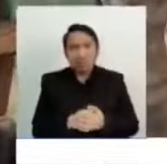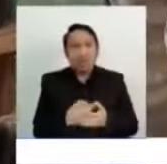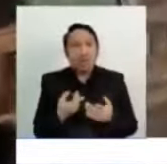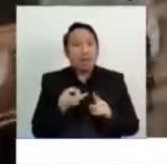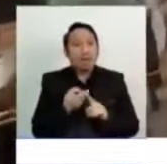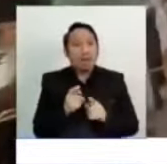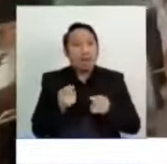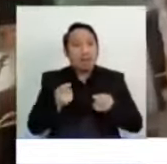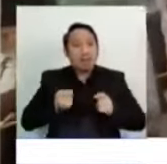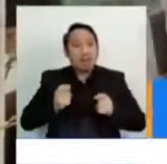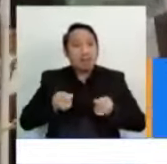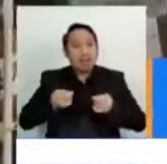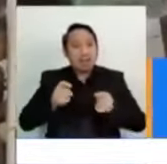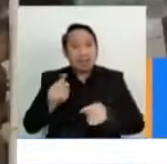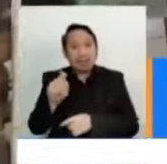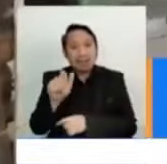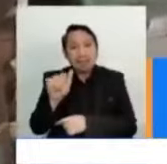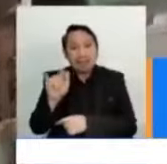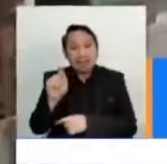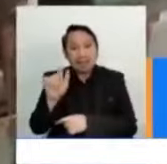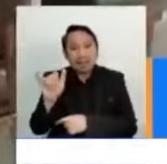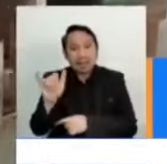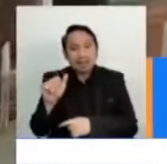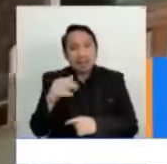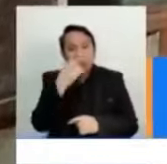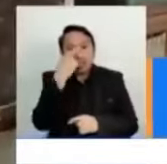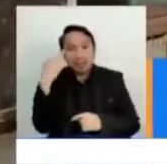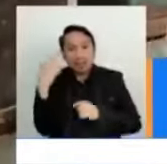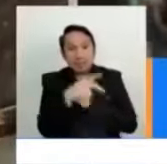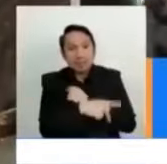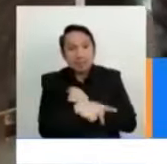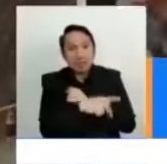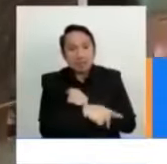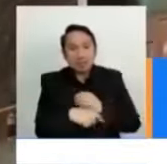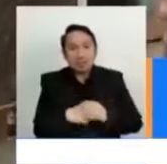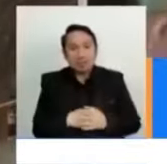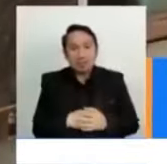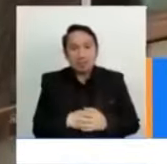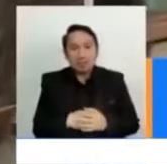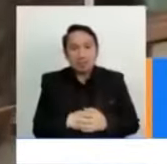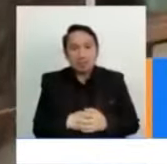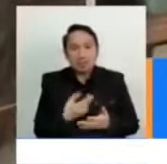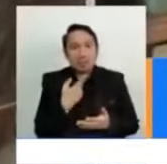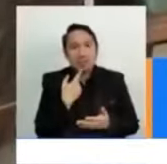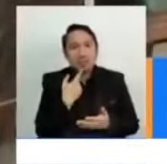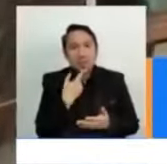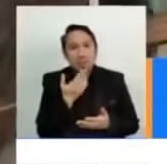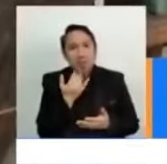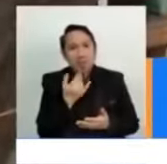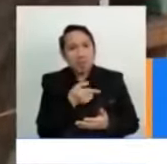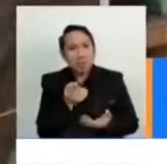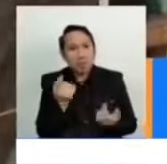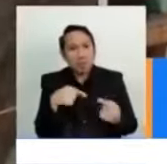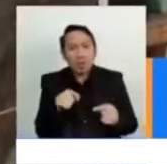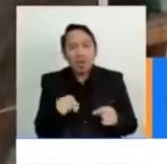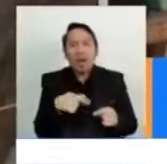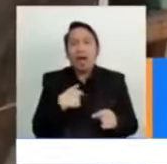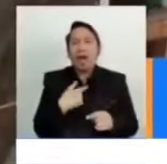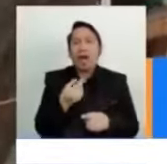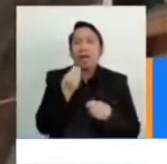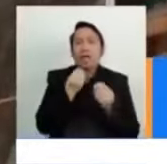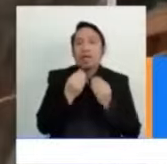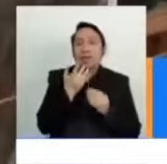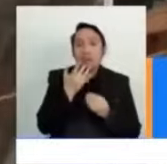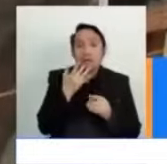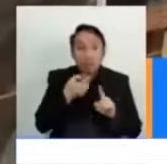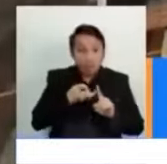sir, bakit nyo po pumunta dito? Para kumain ng Paris overload ni Diwata. From Taytay Rizal, dumayo po kayo